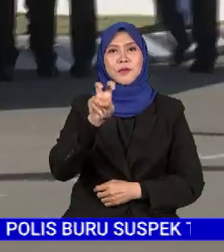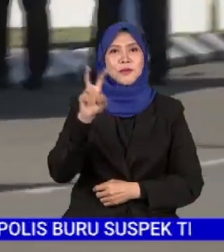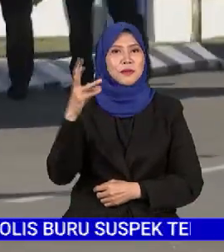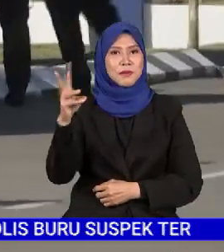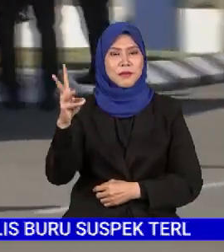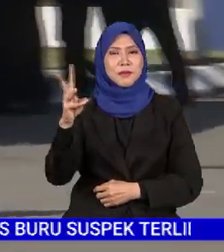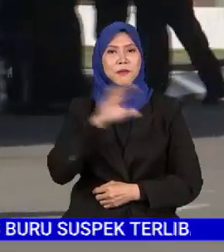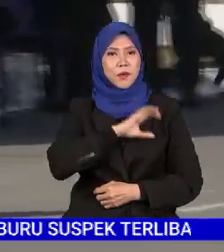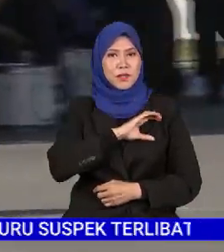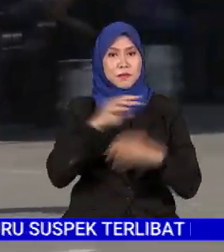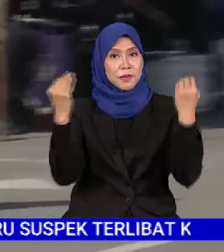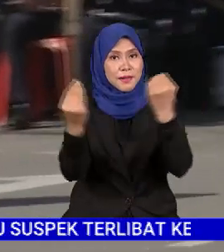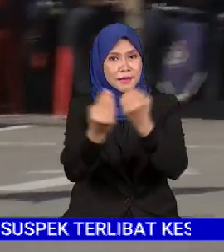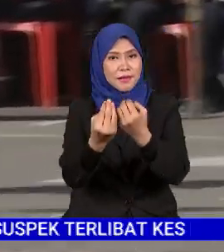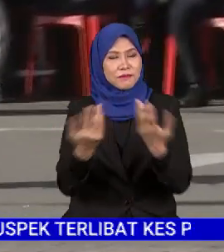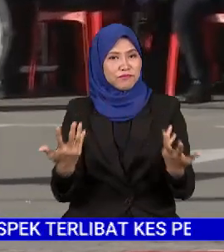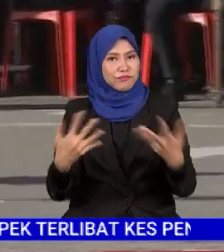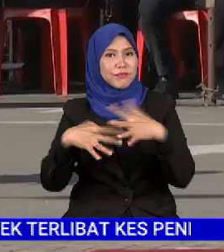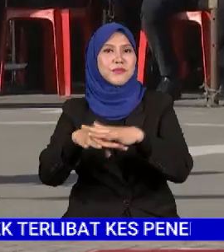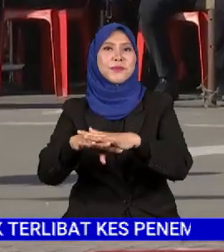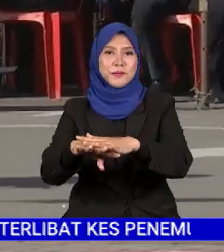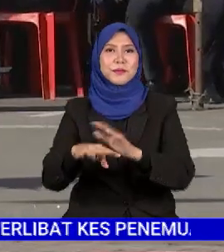ke-216. Polis dan masyarakat berpisah tiada.